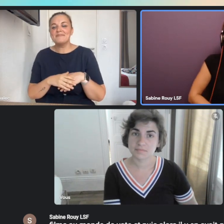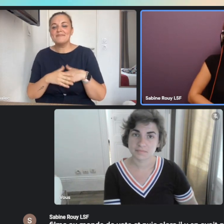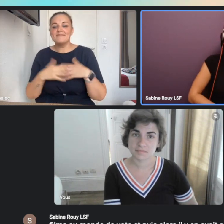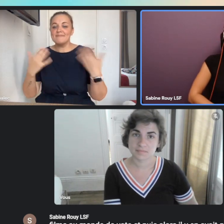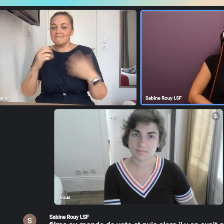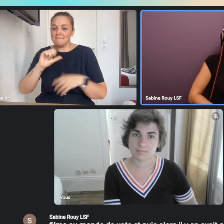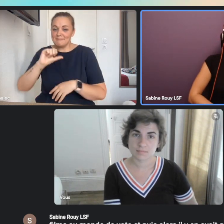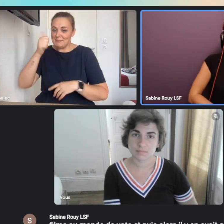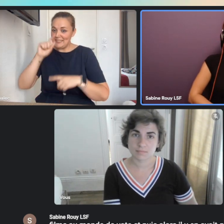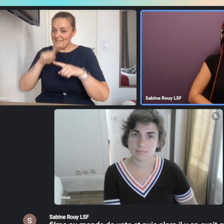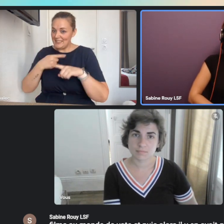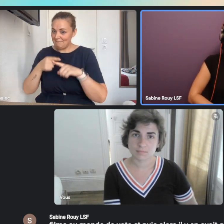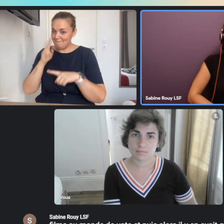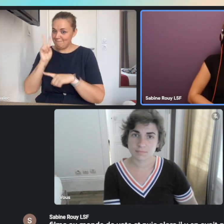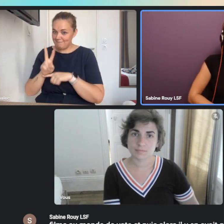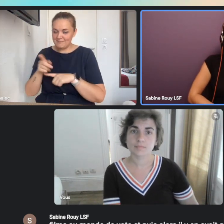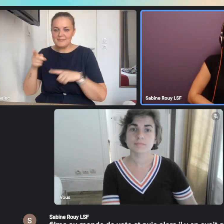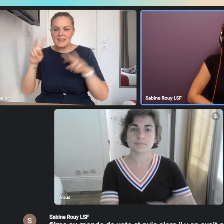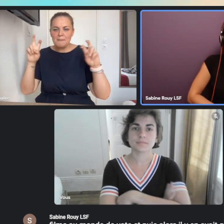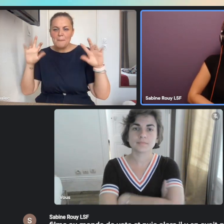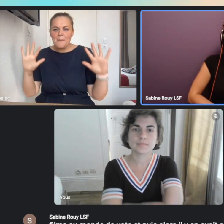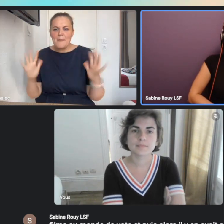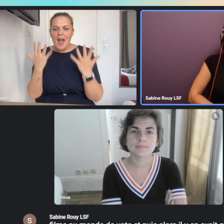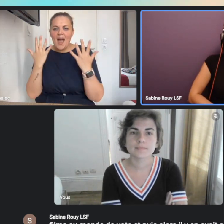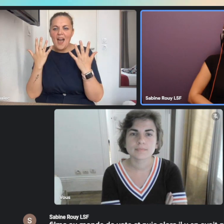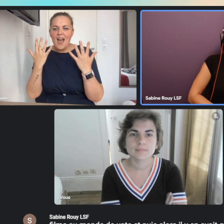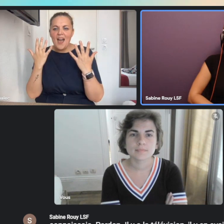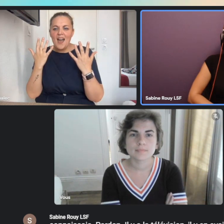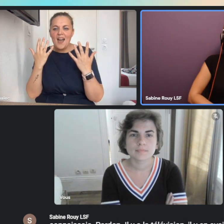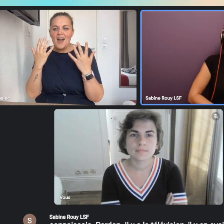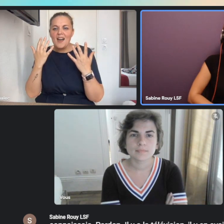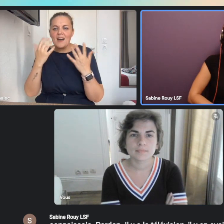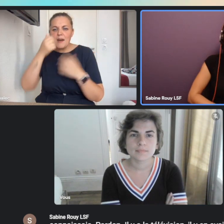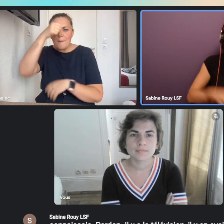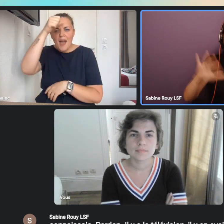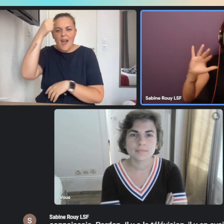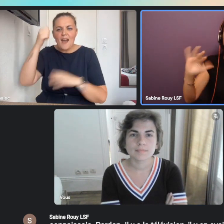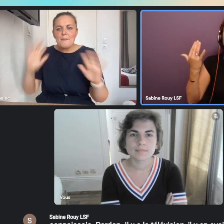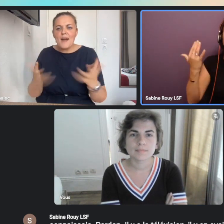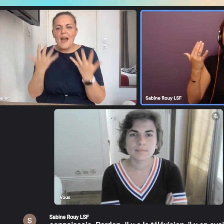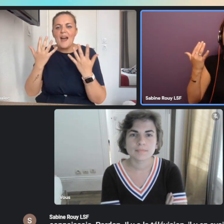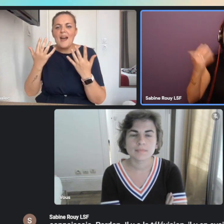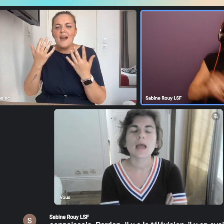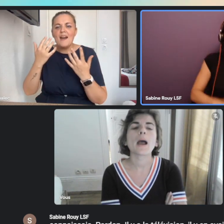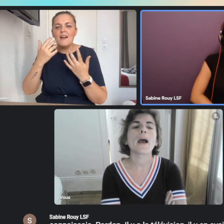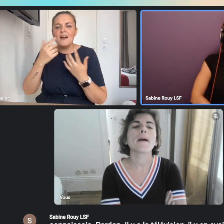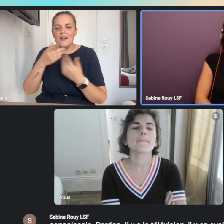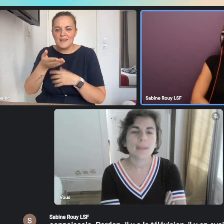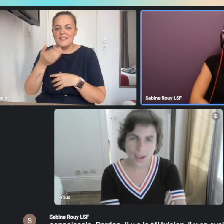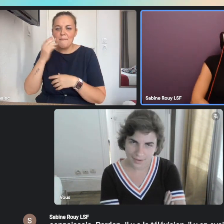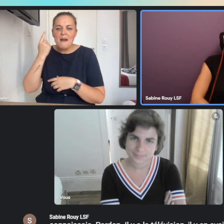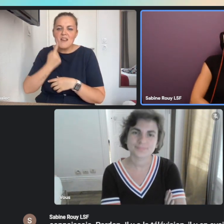d'essayer, donc d'oser. Alors le premier film que j'ai vu, c'était Le